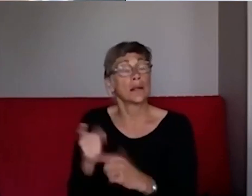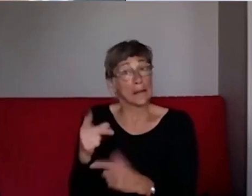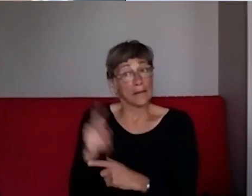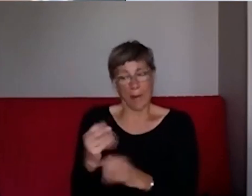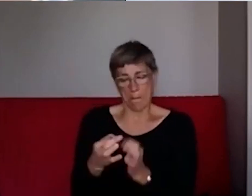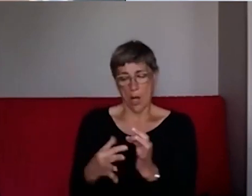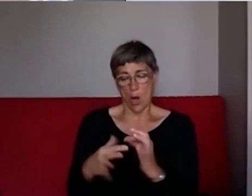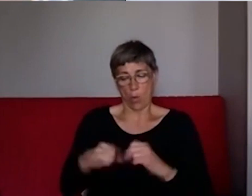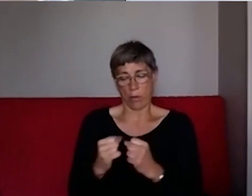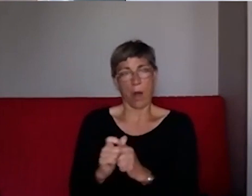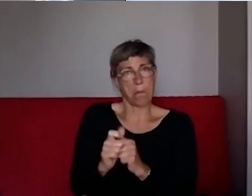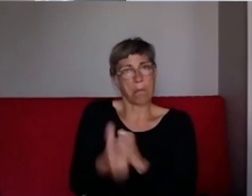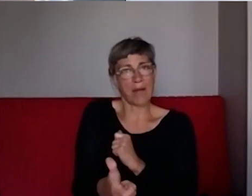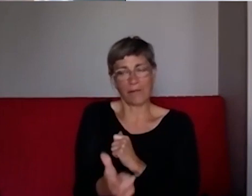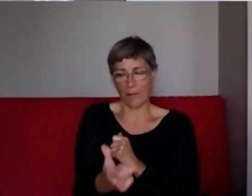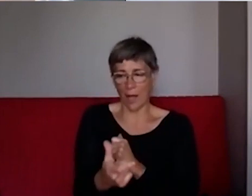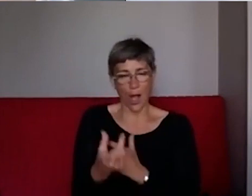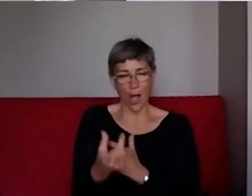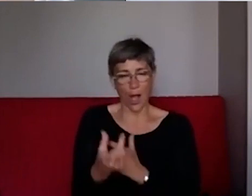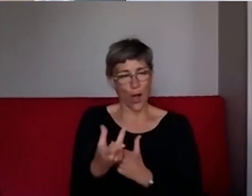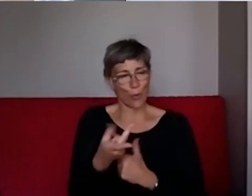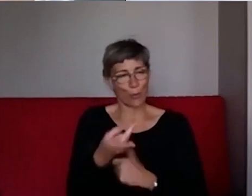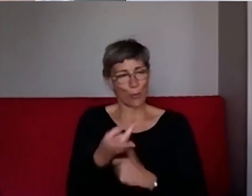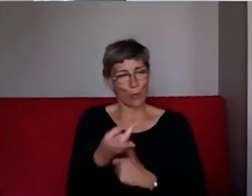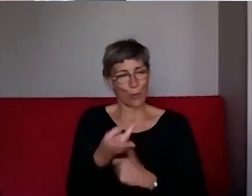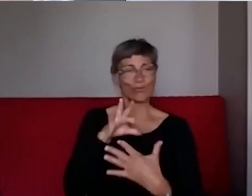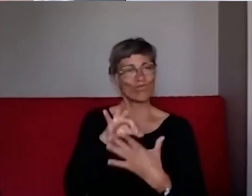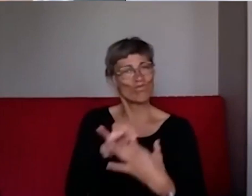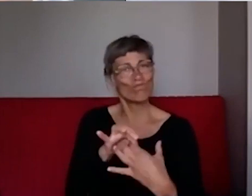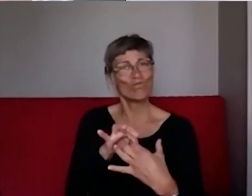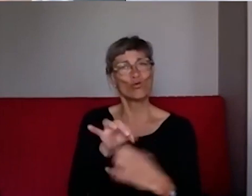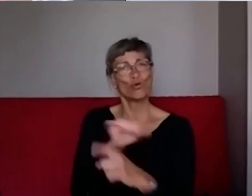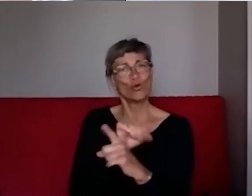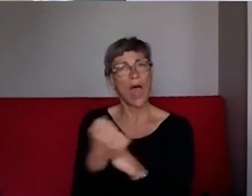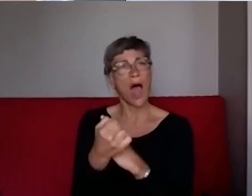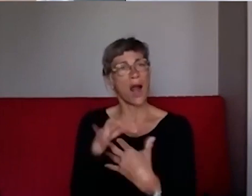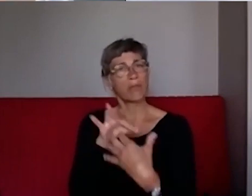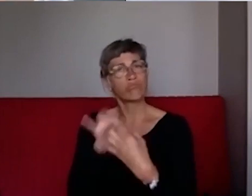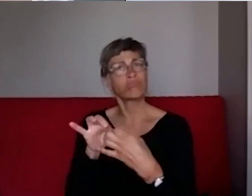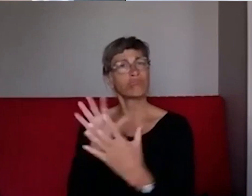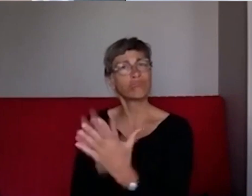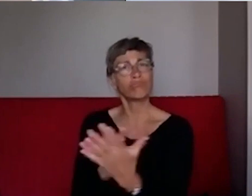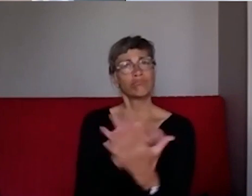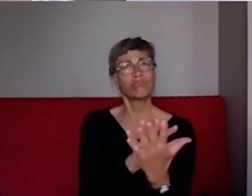certain nombre de capacités de sociabilité qui est importante. Donc effectivement, tout ça s'est pris en compte de